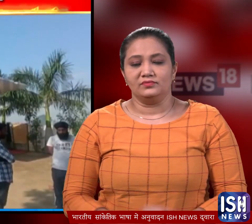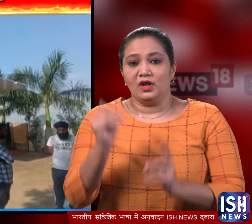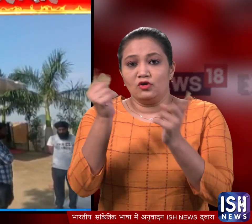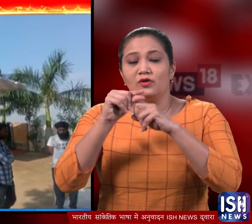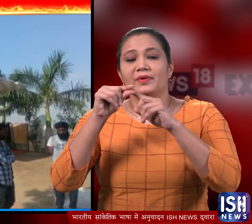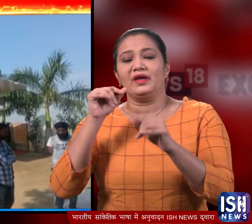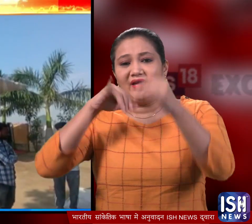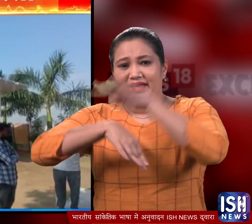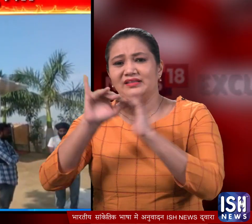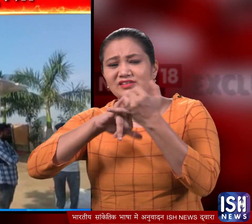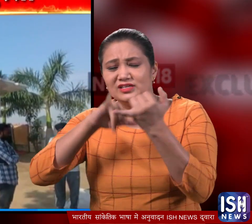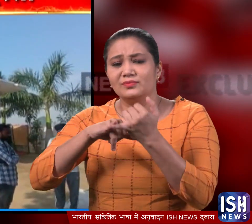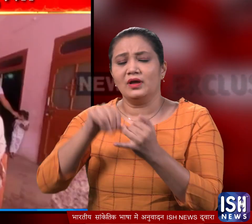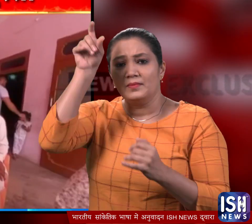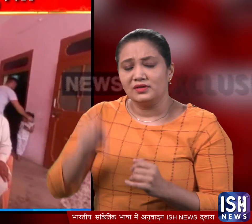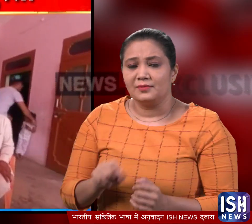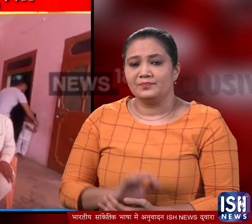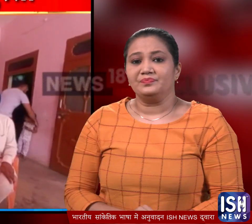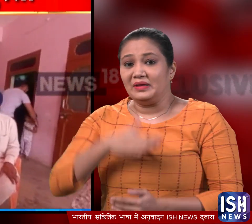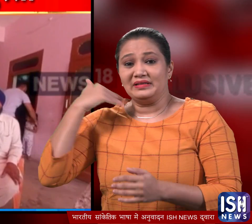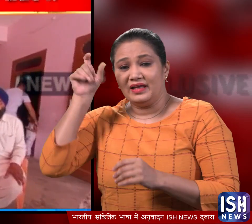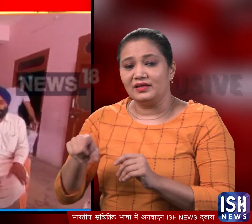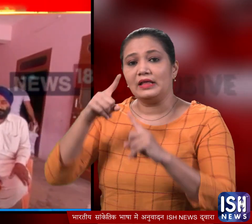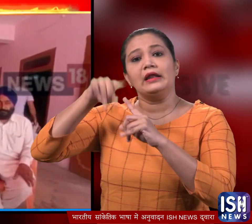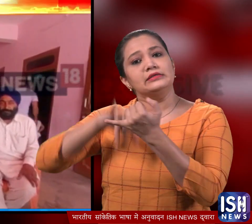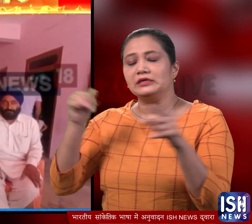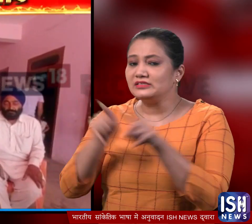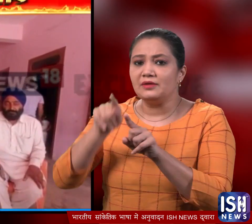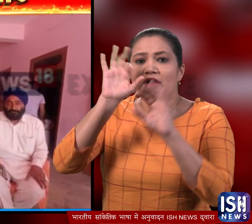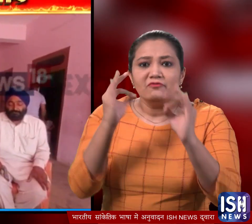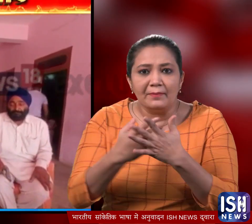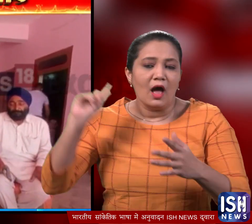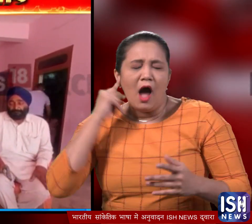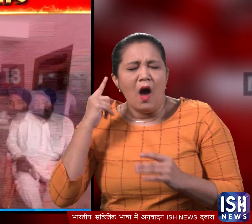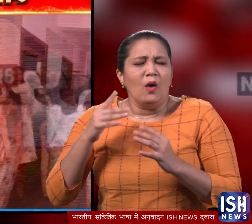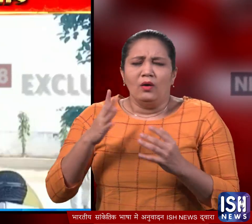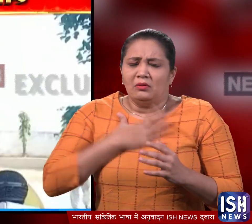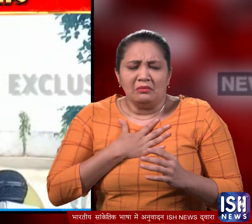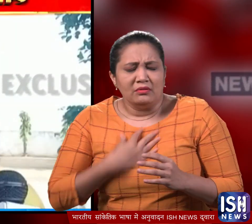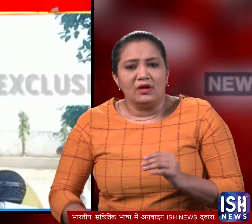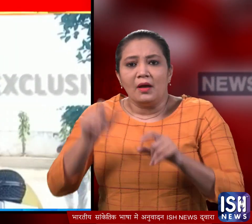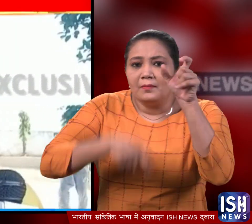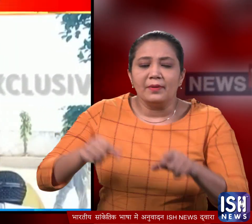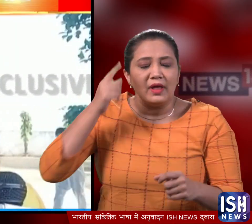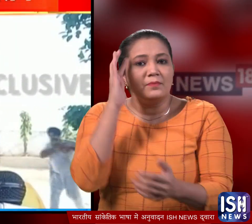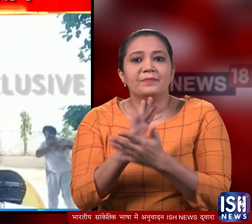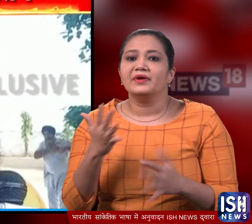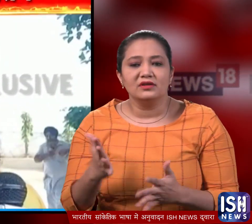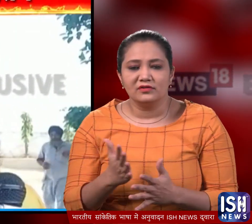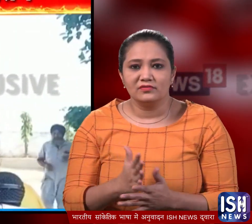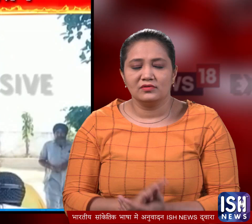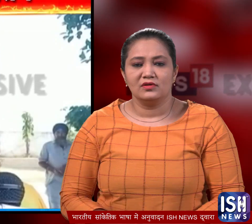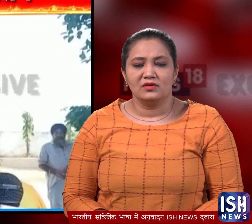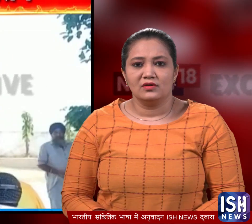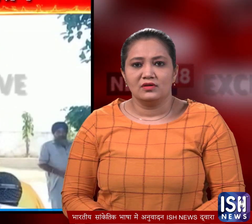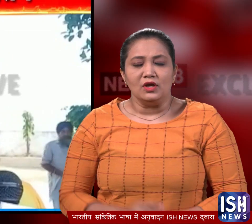उत्तर प्रदेश के शाहजहांपुर जिले के रहने वाले शहीद सारद सिंह के घर पर भी ये खबर सुनते ही मातम पसर गया। लोगों को ये उम्मीद नहीं थी कि वो इस तरीके